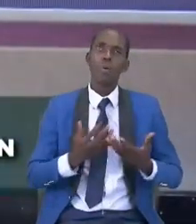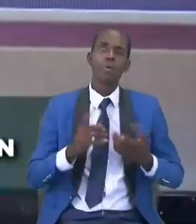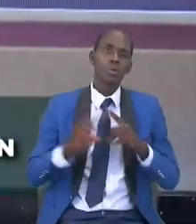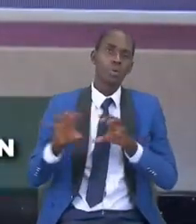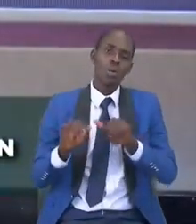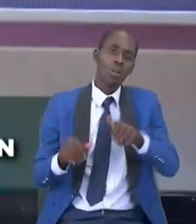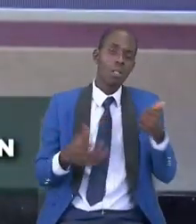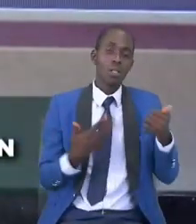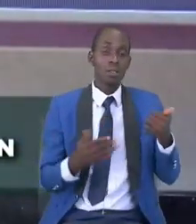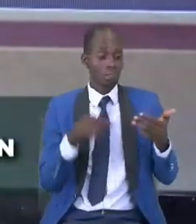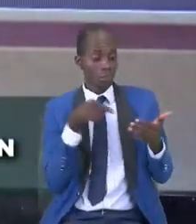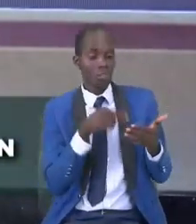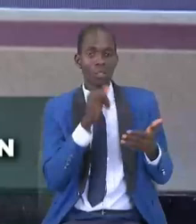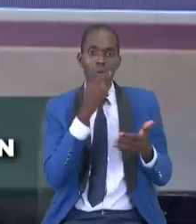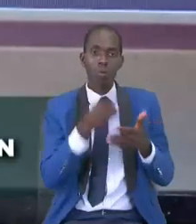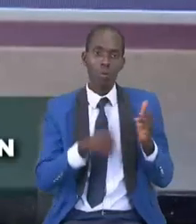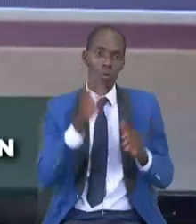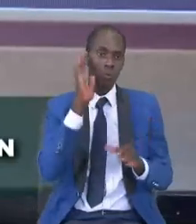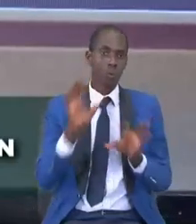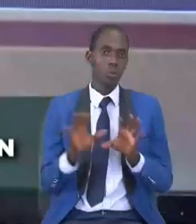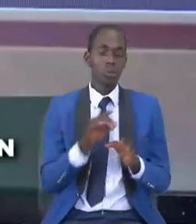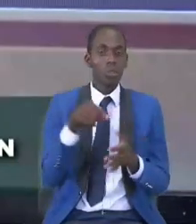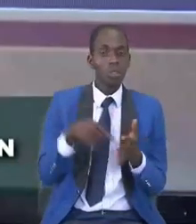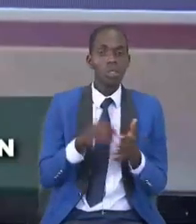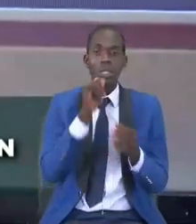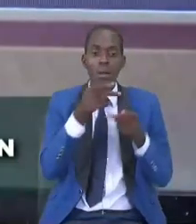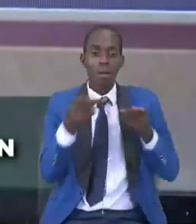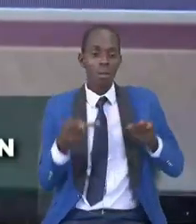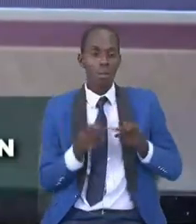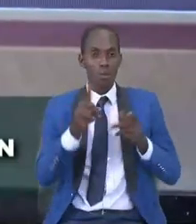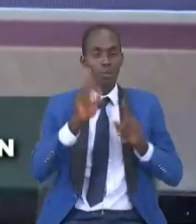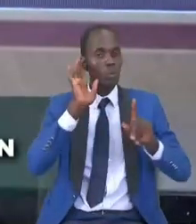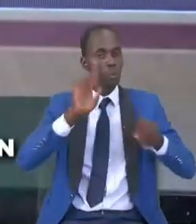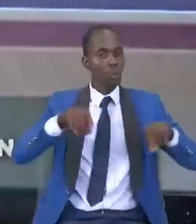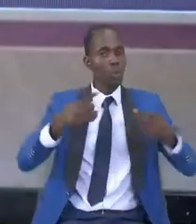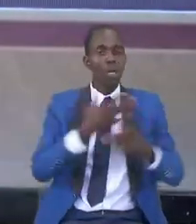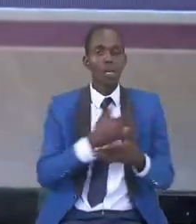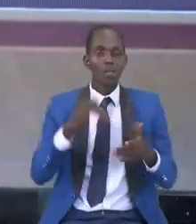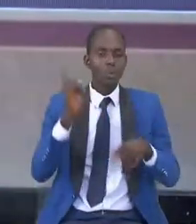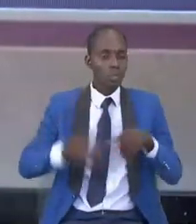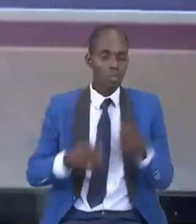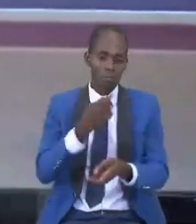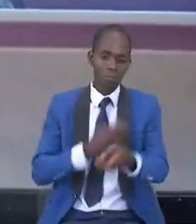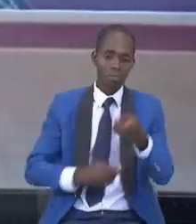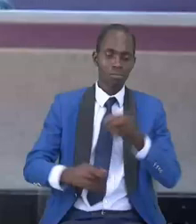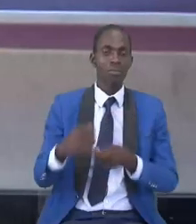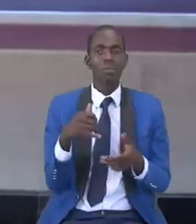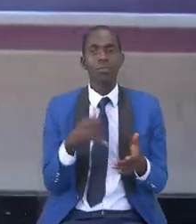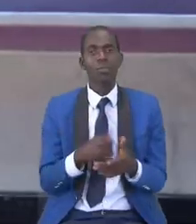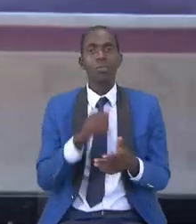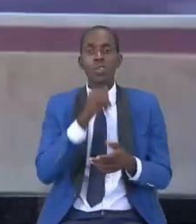souhaite que je fasse autre chose. Non, c'est ce que tu dois faire. Et c'est là où tu dois aller. Et c'est